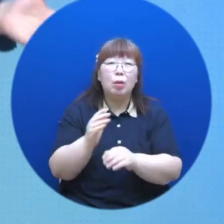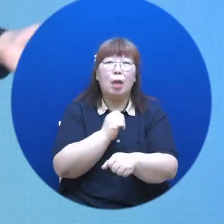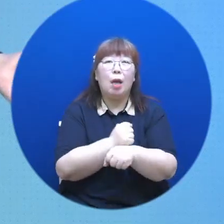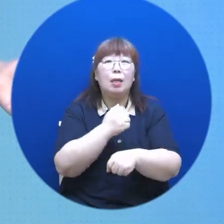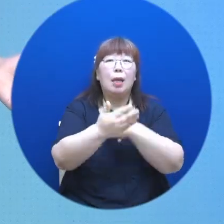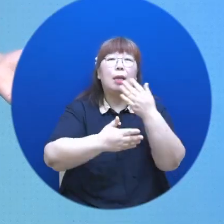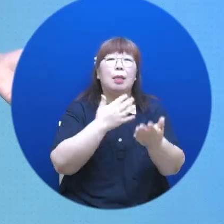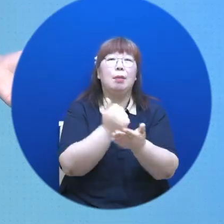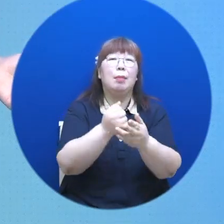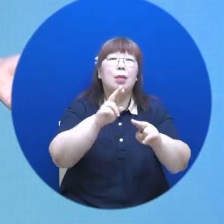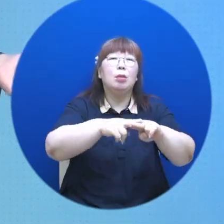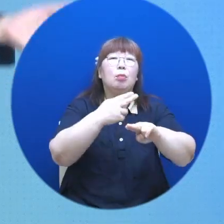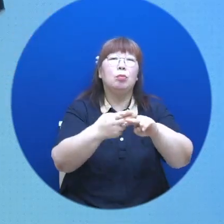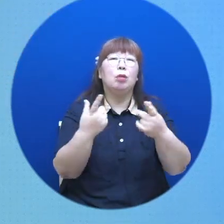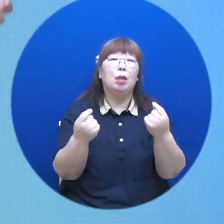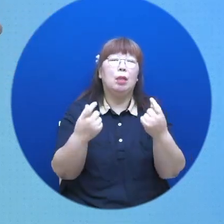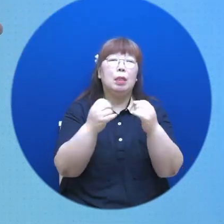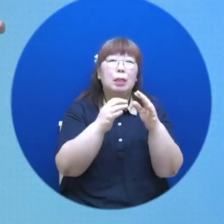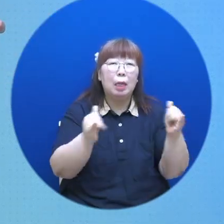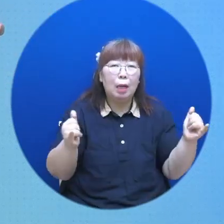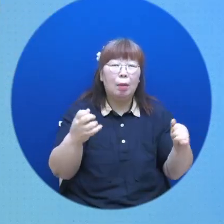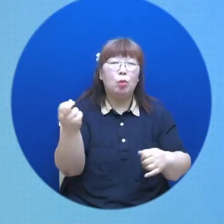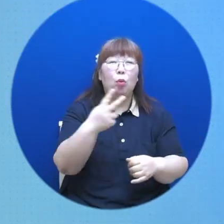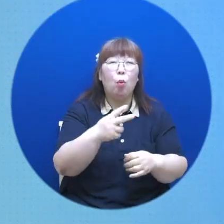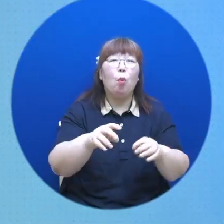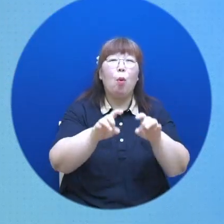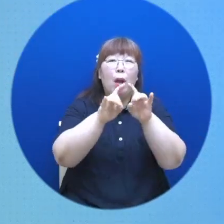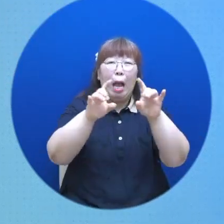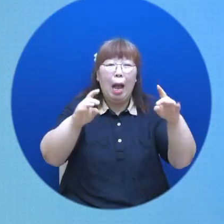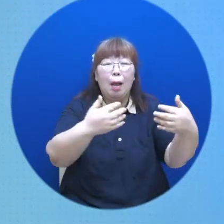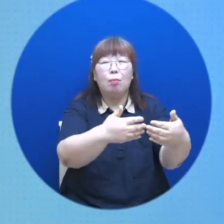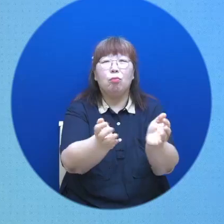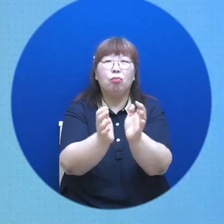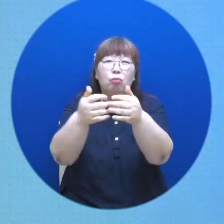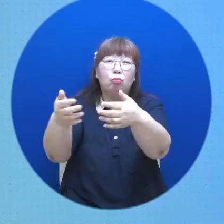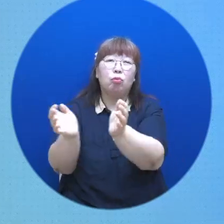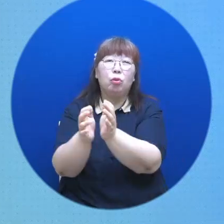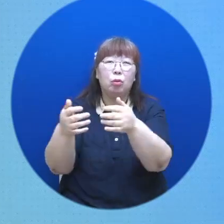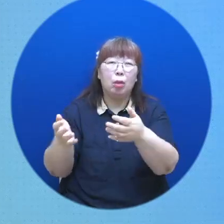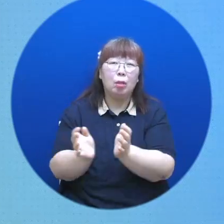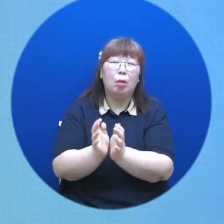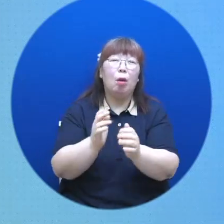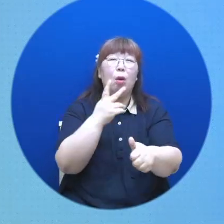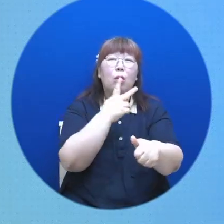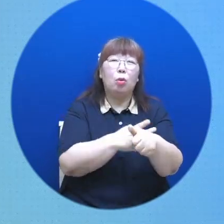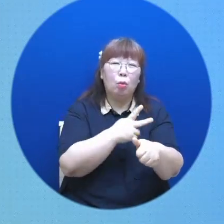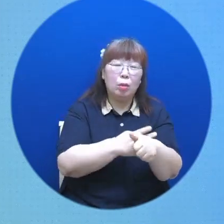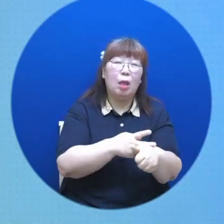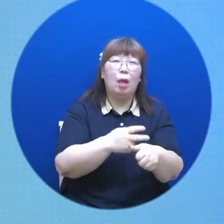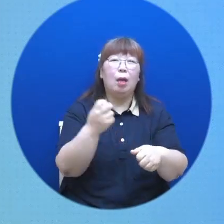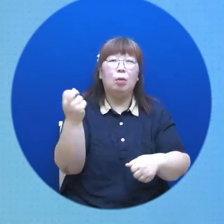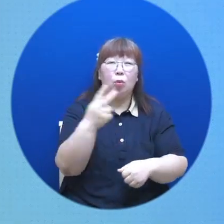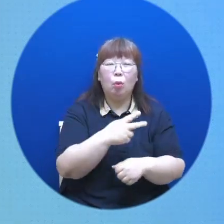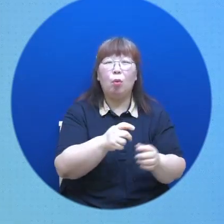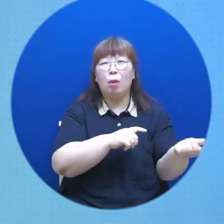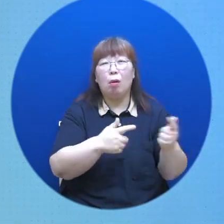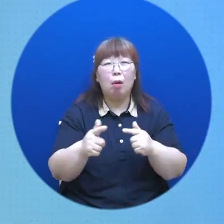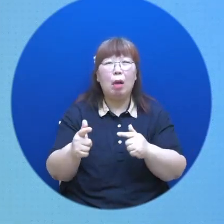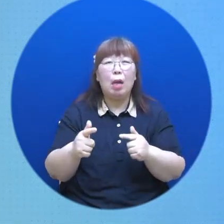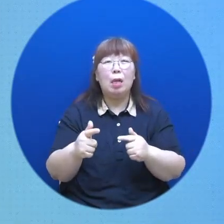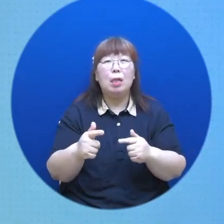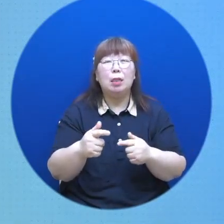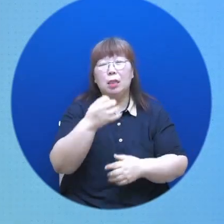하나님의 선물들, 각 부서와 각 팀에서 정말 굳은 일들